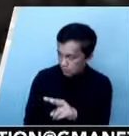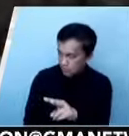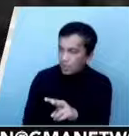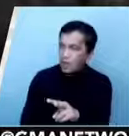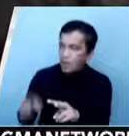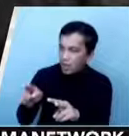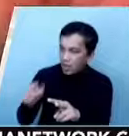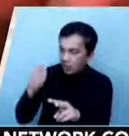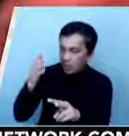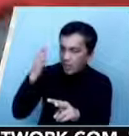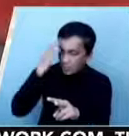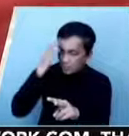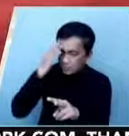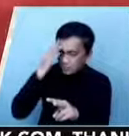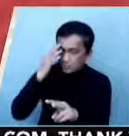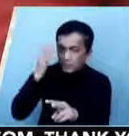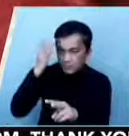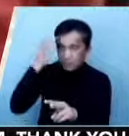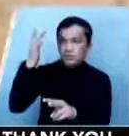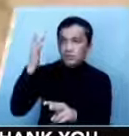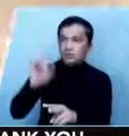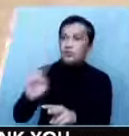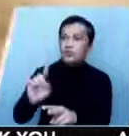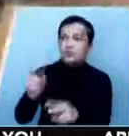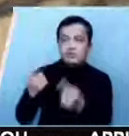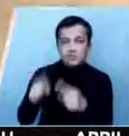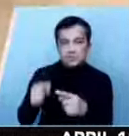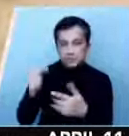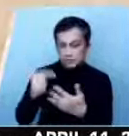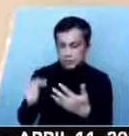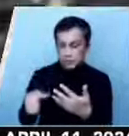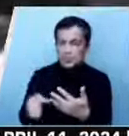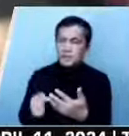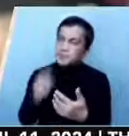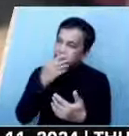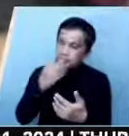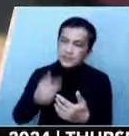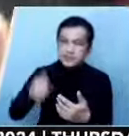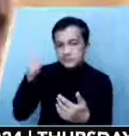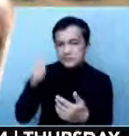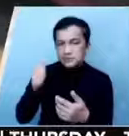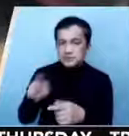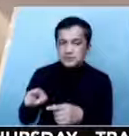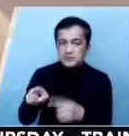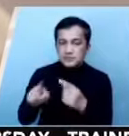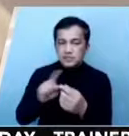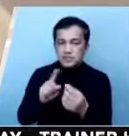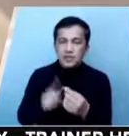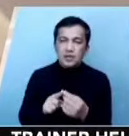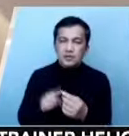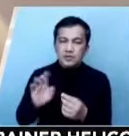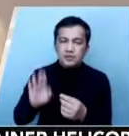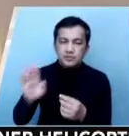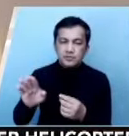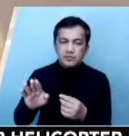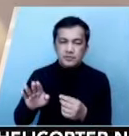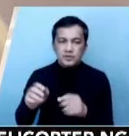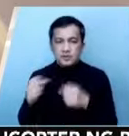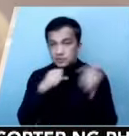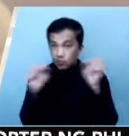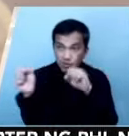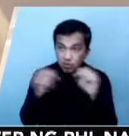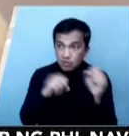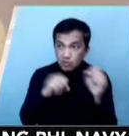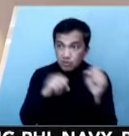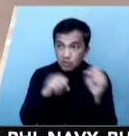the kung ano nangyayari. Ang pinakamaganda pa yan sa lahat, yung about sa kung may bagyo para alam mo